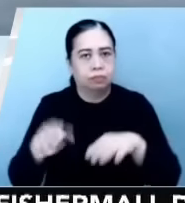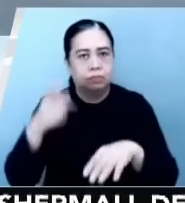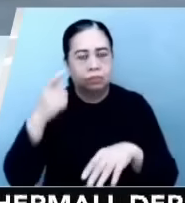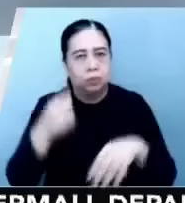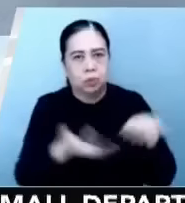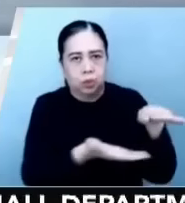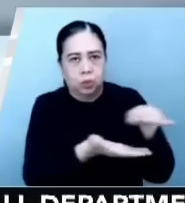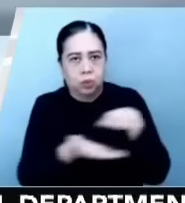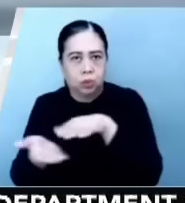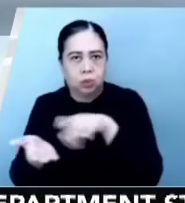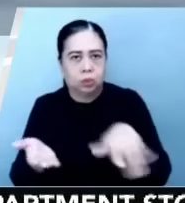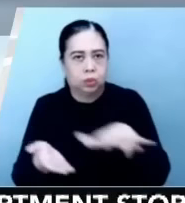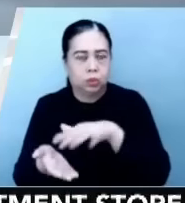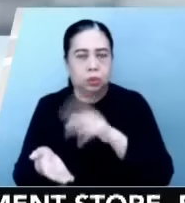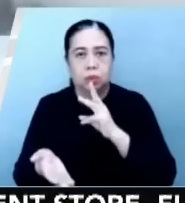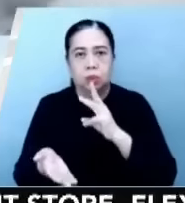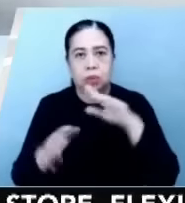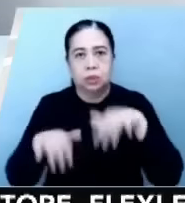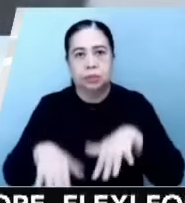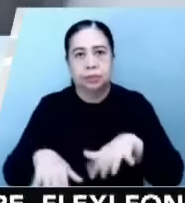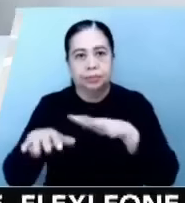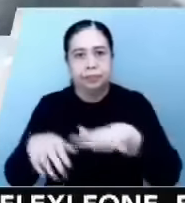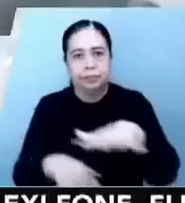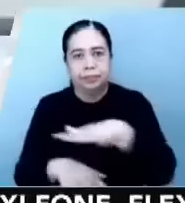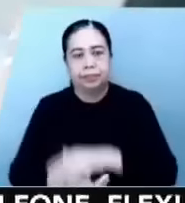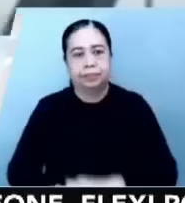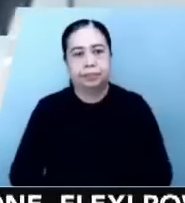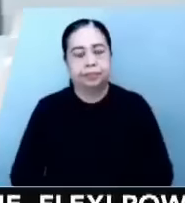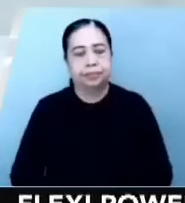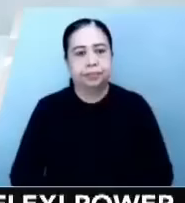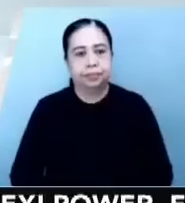ang bahagi na ito ng Sabina.